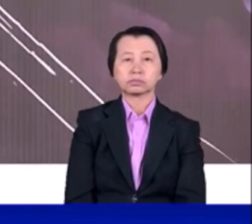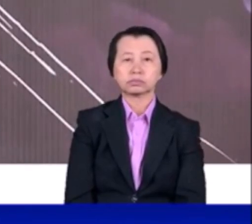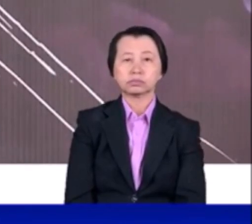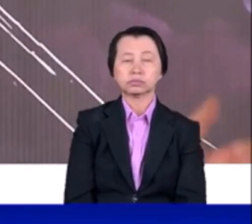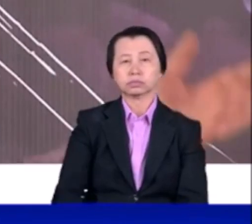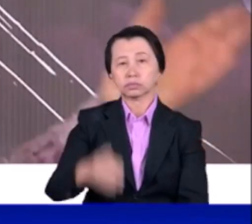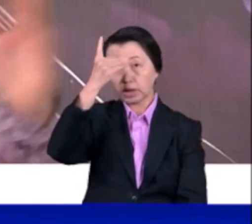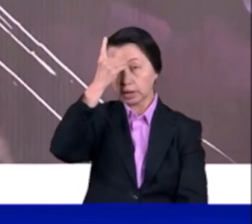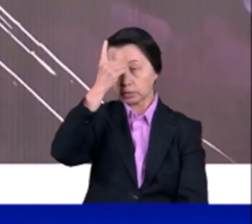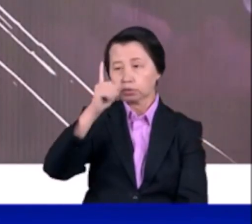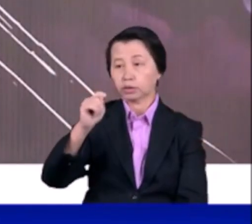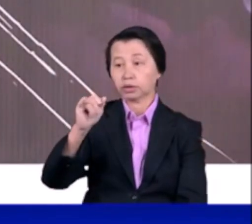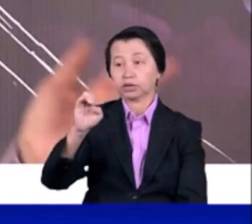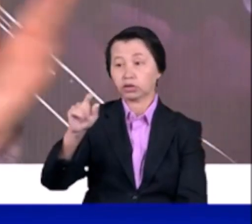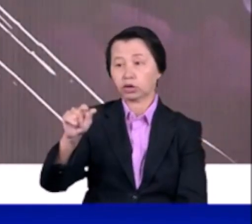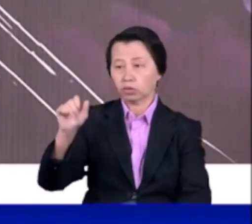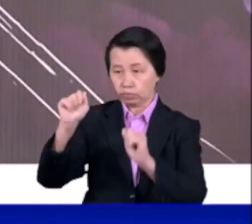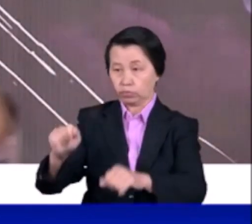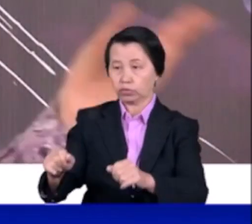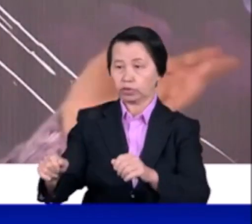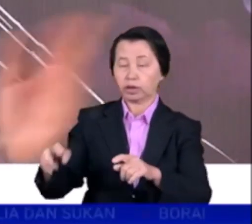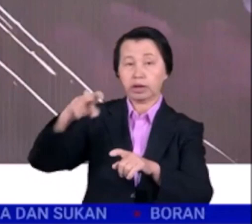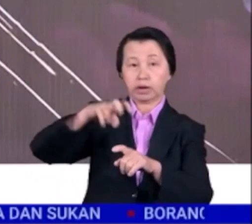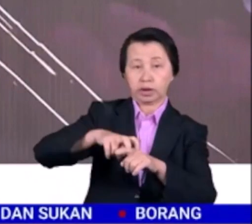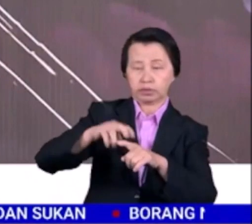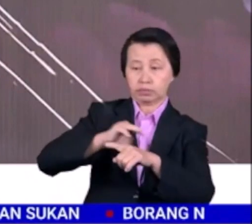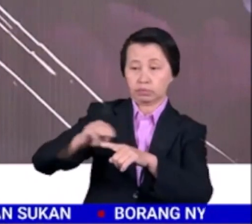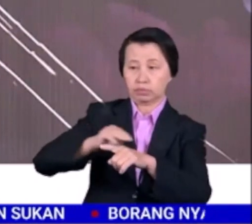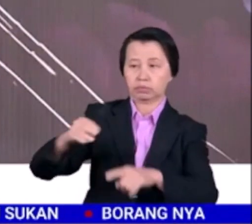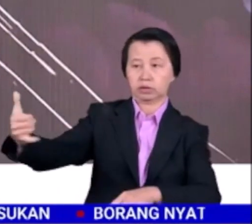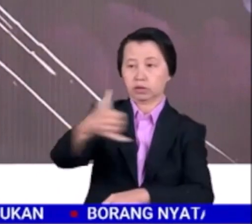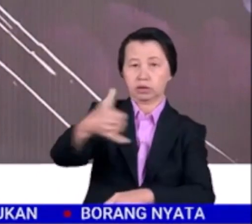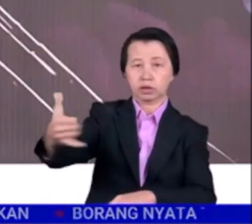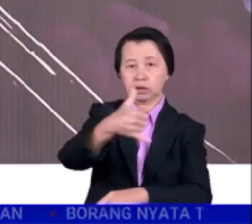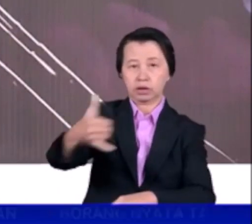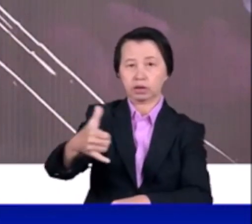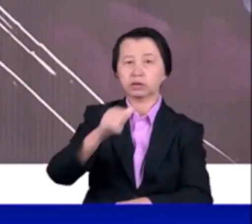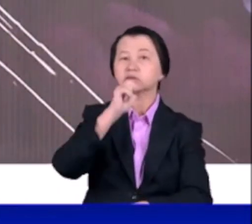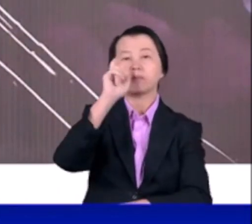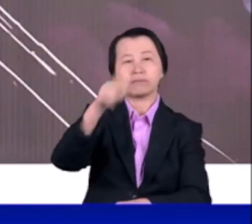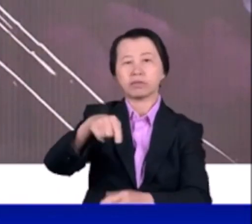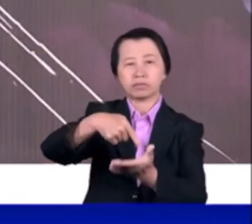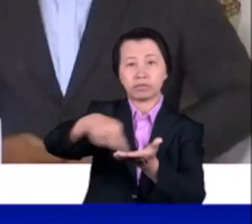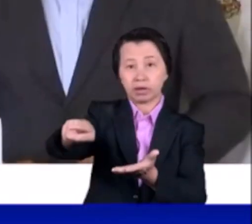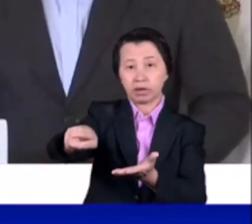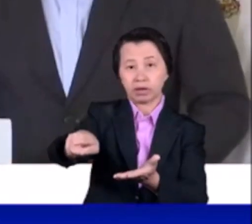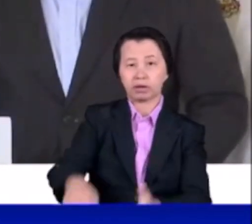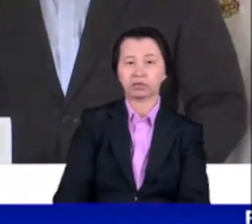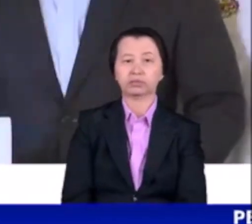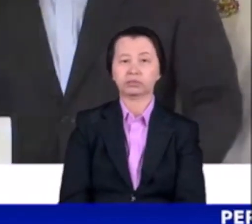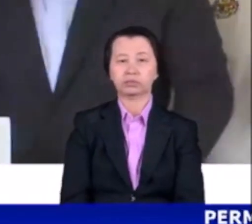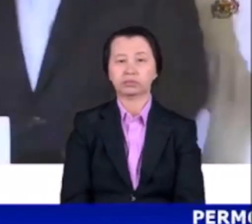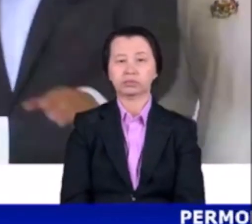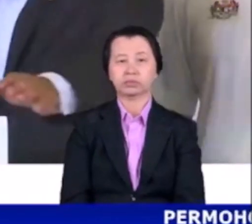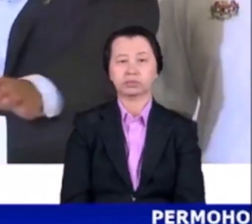Jadi Datuk Tiong boleh bawa pelancong-pelancong naik pergi balik tapi tidak akan dikenakan bayaran.